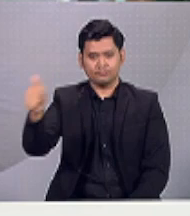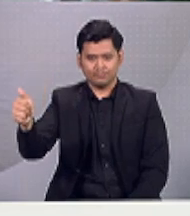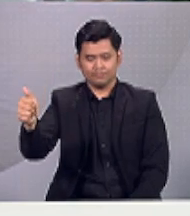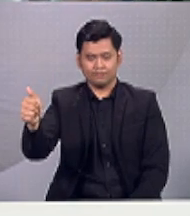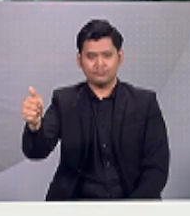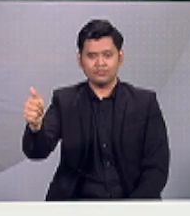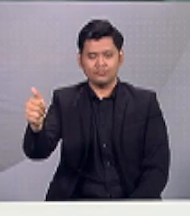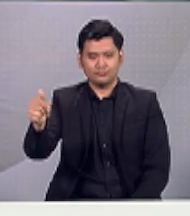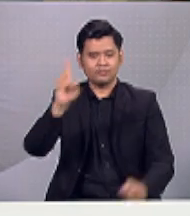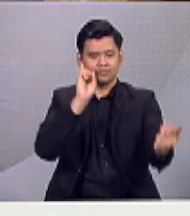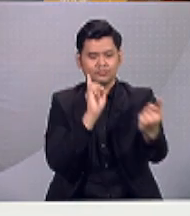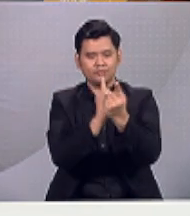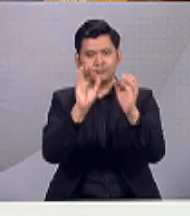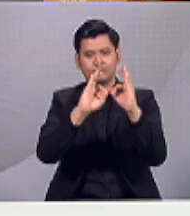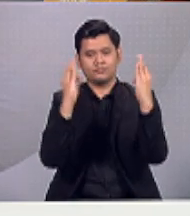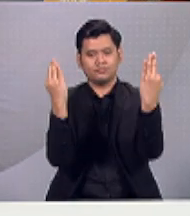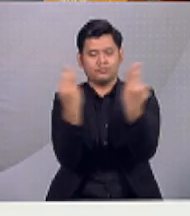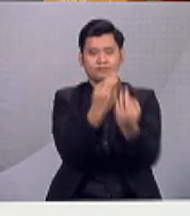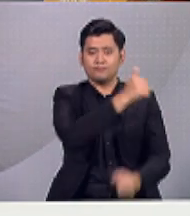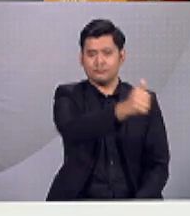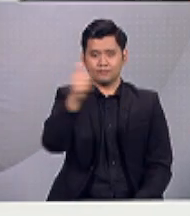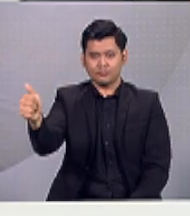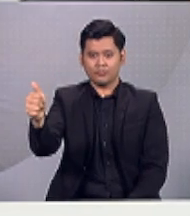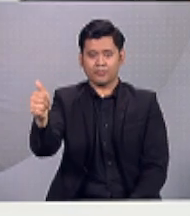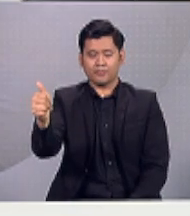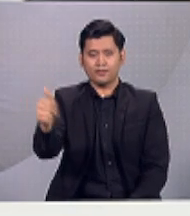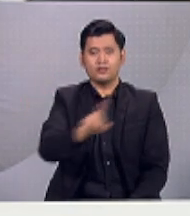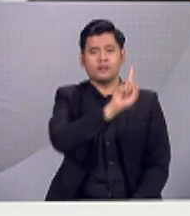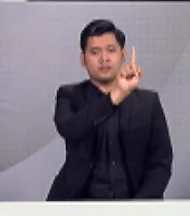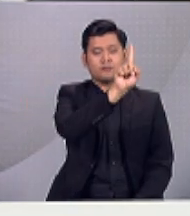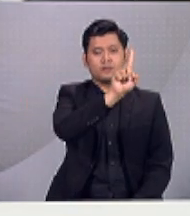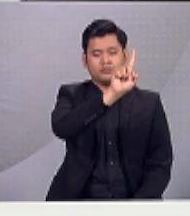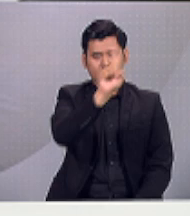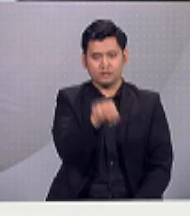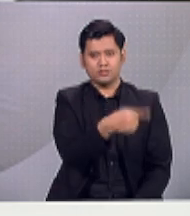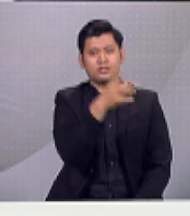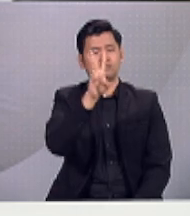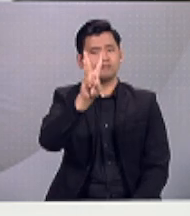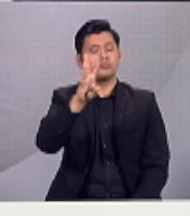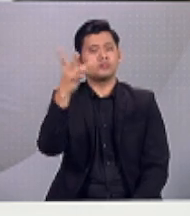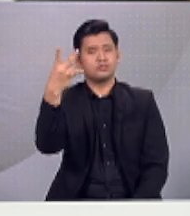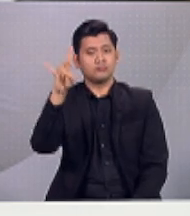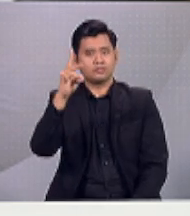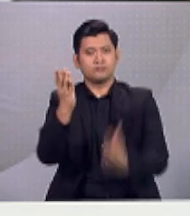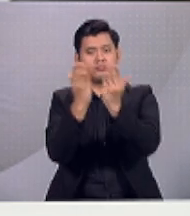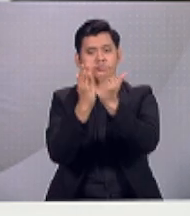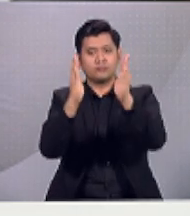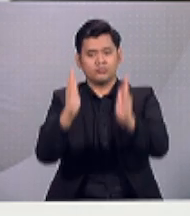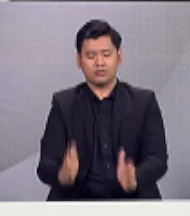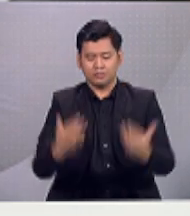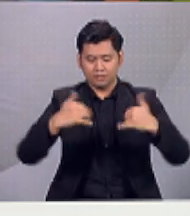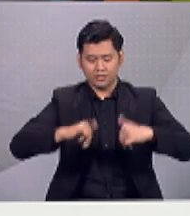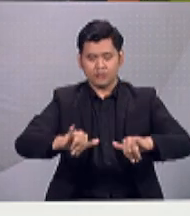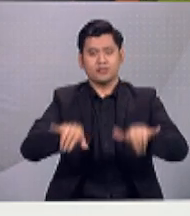ke pangkuan keluarga masing-masing. Baki seramai 1,617 pelajar masih berada